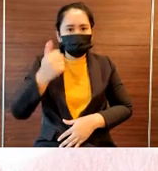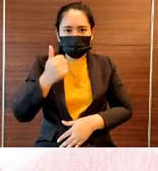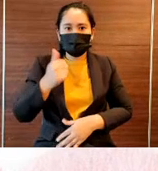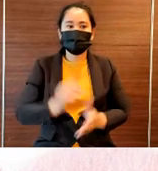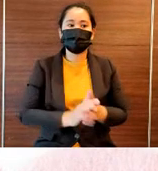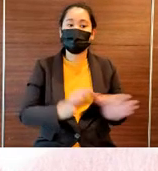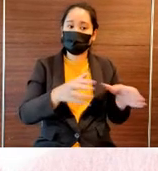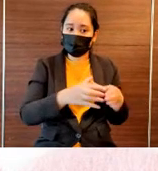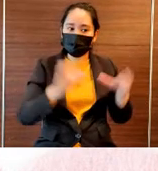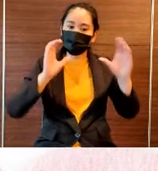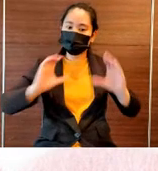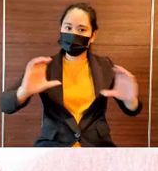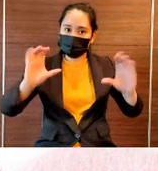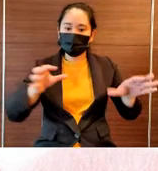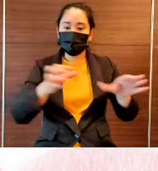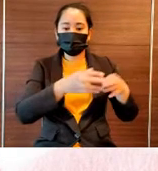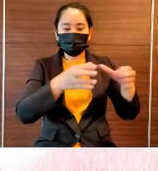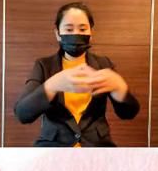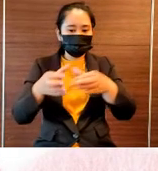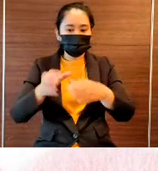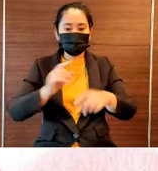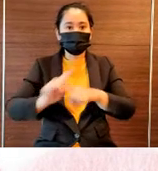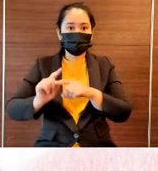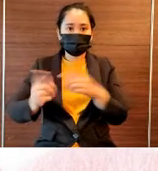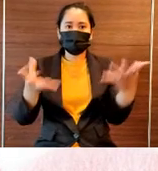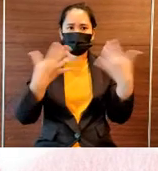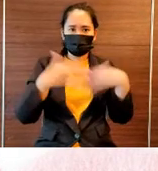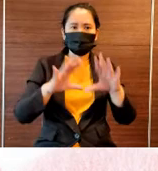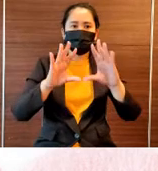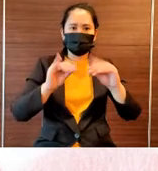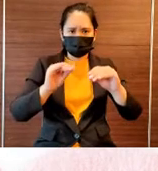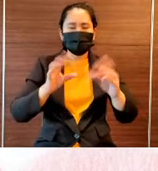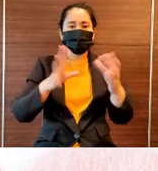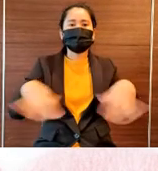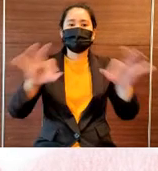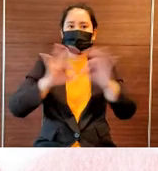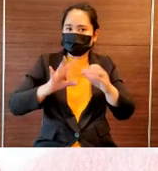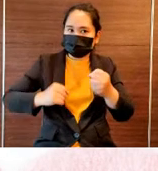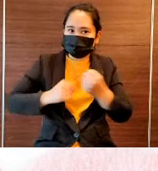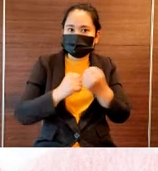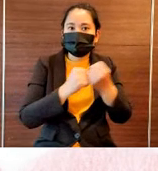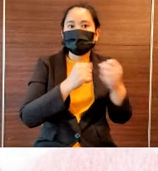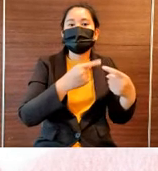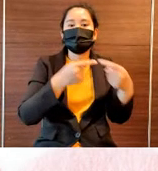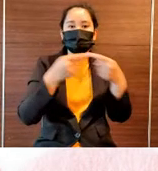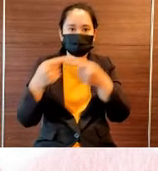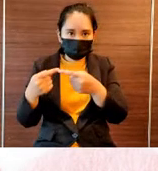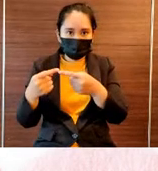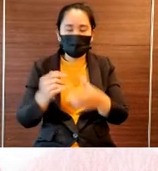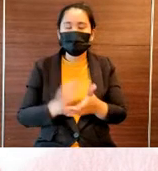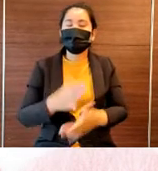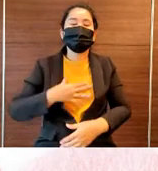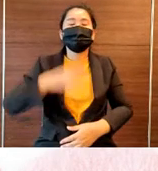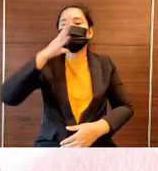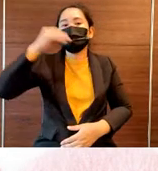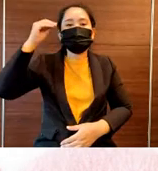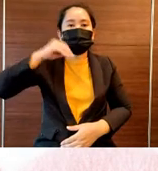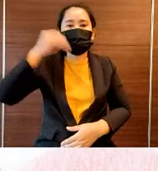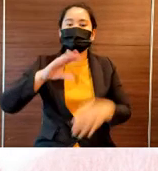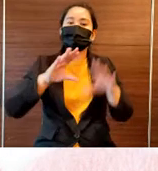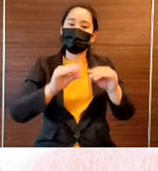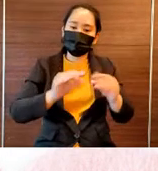ชุมแล้วขอให้มันเกิดอะไรขึ้นนะครับมันจะได้คุ้มกับที่มาประชุมกันนะครับผมเดินเรื่องนี้มาเรื่อยนะครับเพราะคนไทยเร